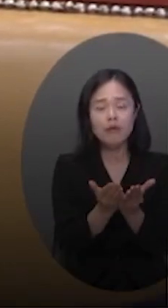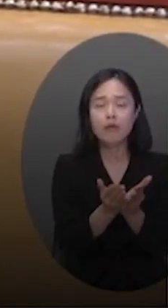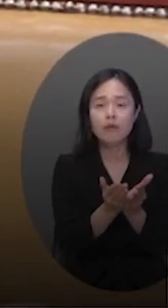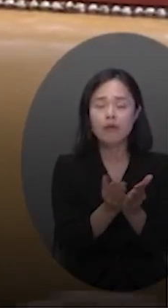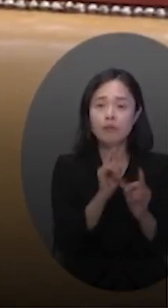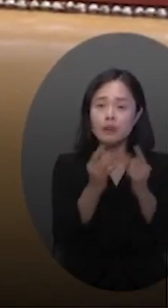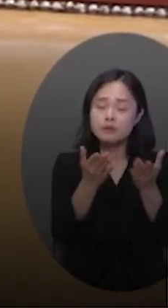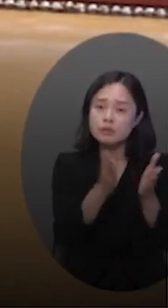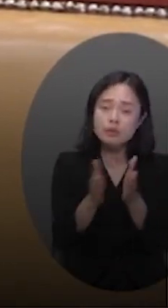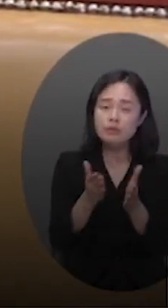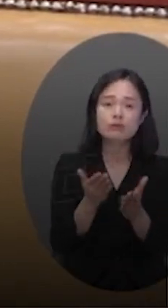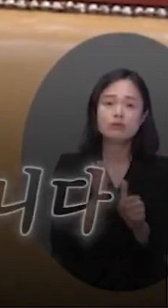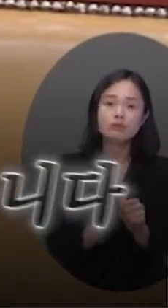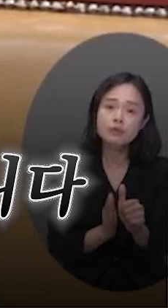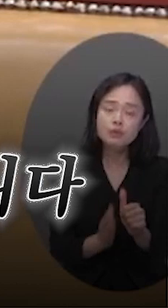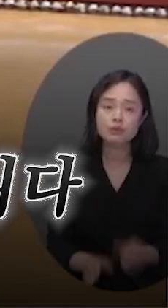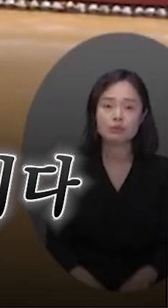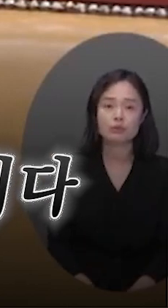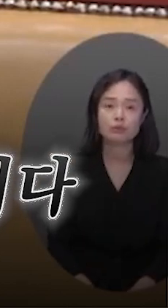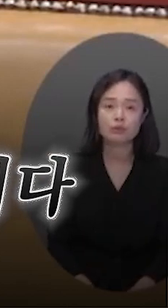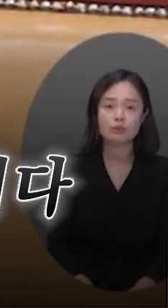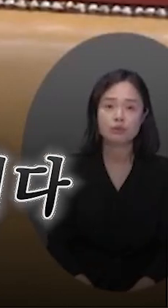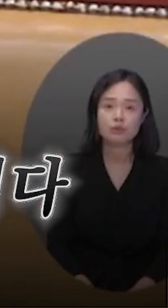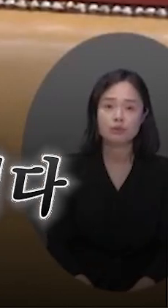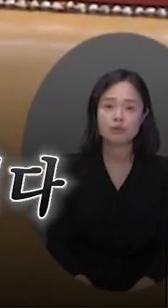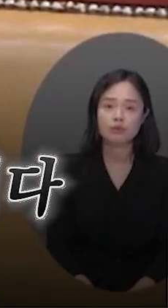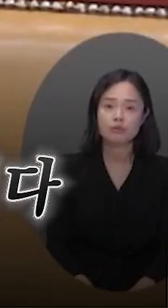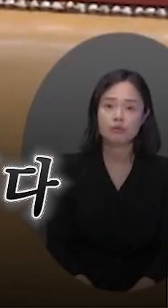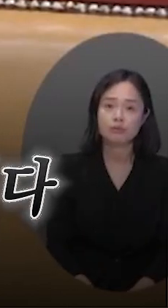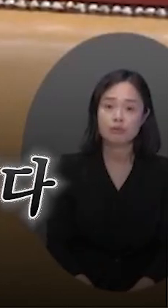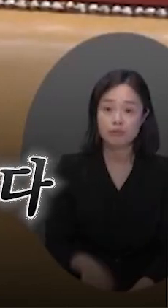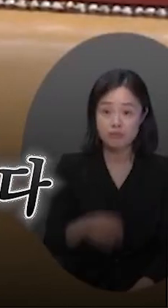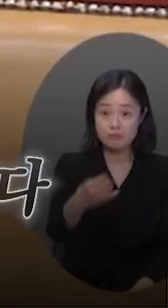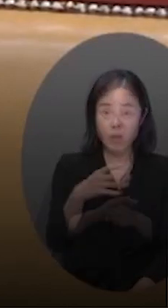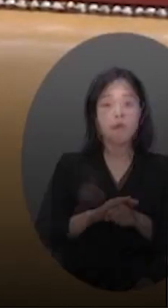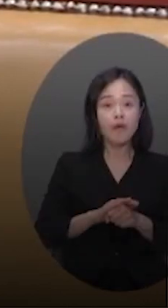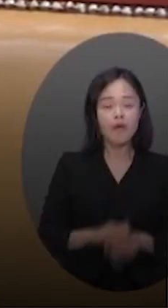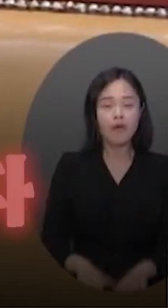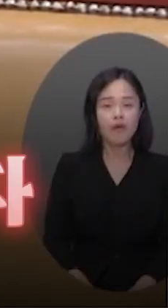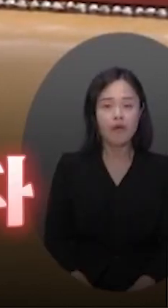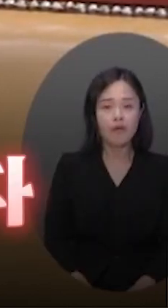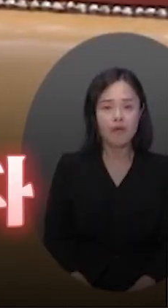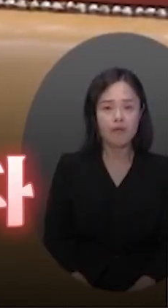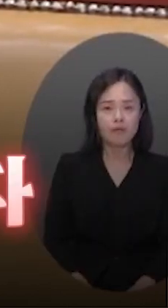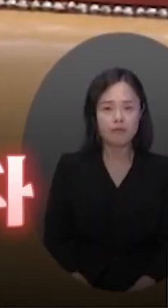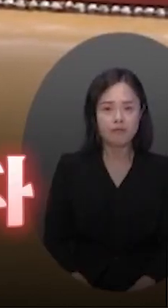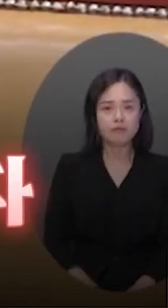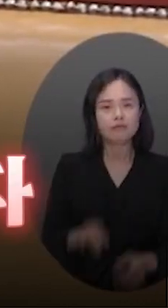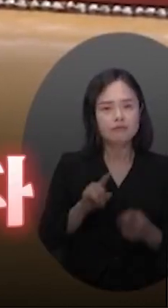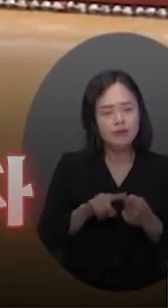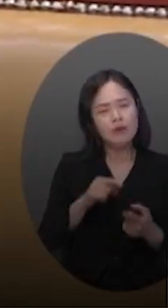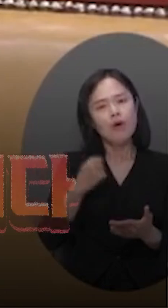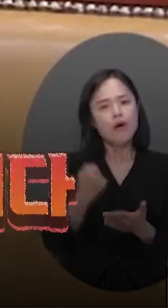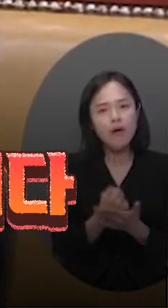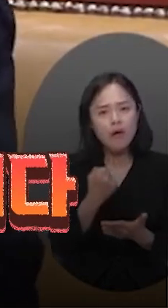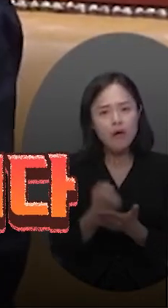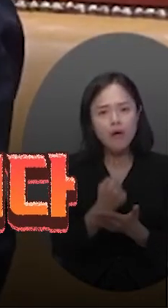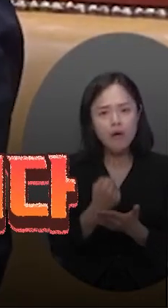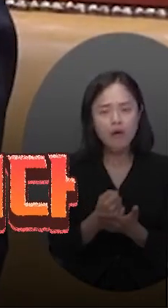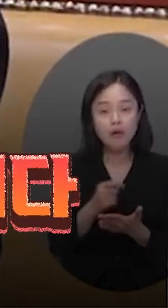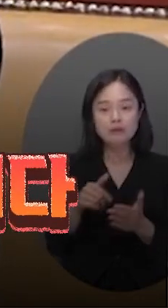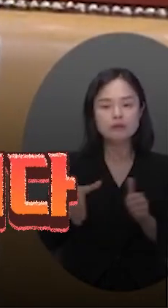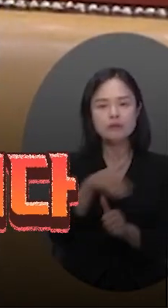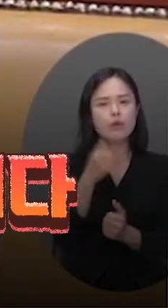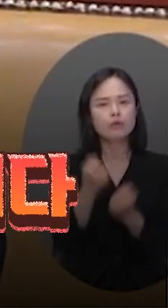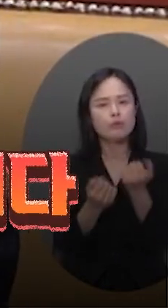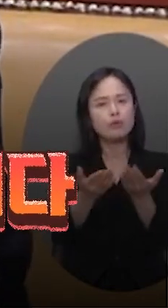네가 얘기해놓고 왜 네가 안 지키니 이렇게 말씀하신 거는 저한테 굉장히 큰 결례인 것 같습니다. 유감 표명도 해주셨으면 좋겠습니다. 이게 유감